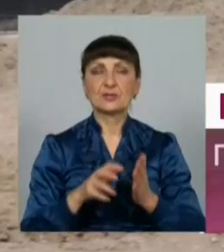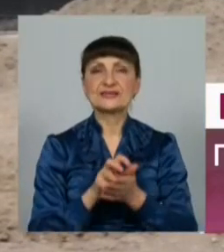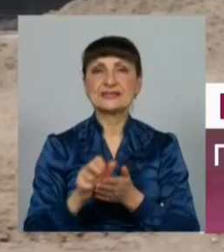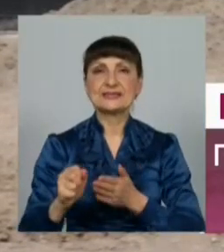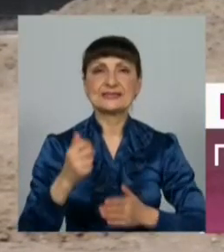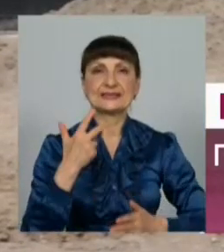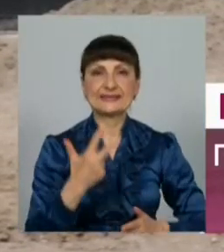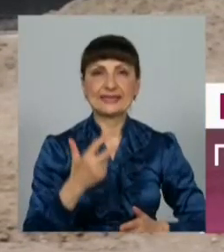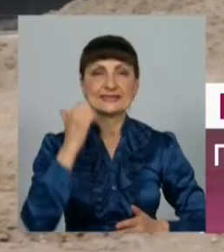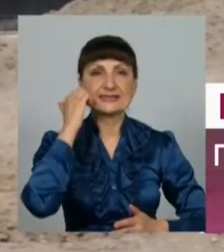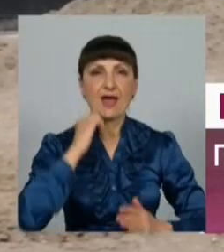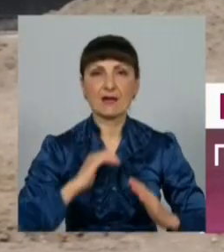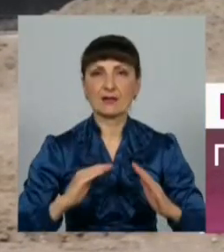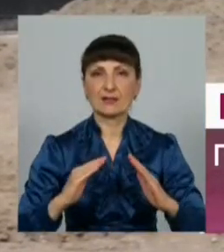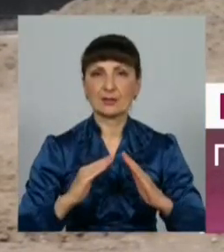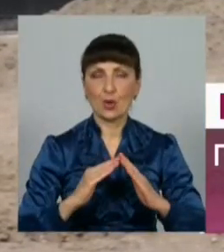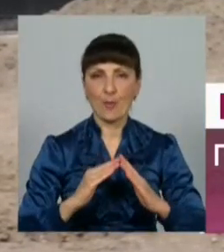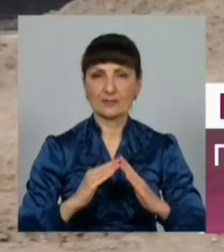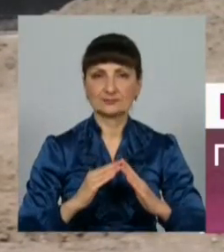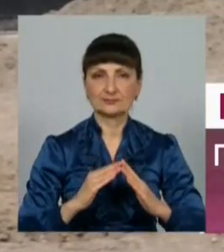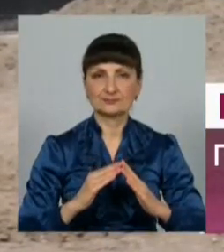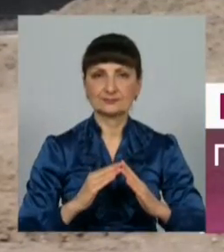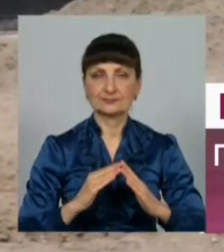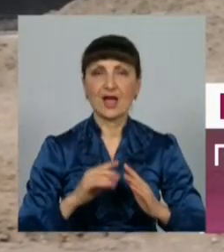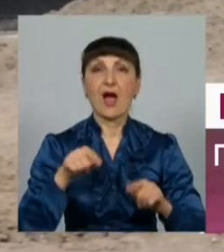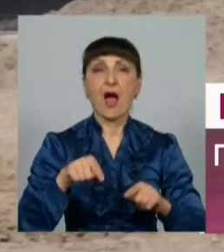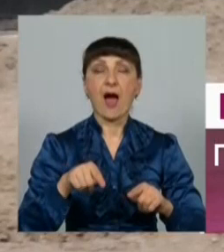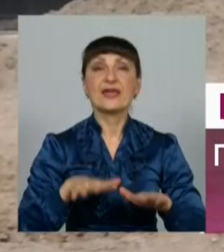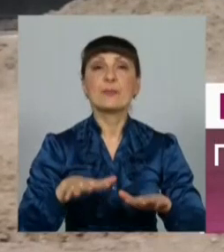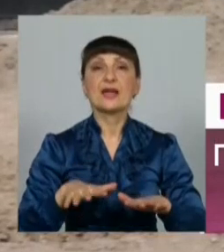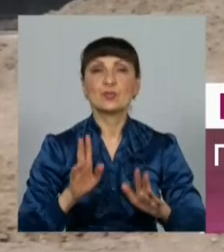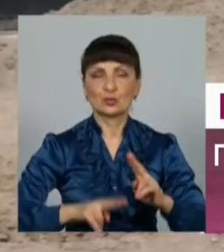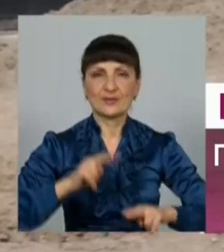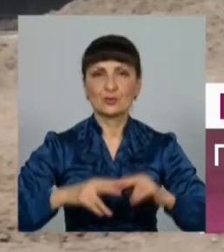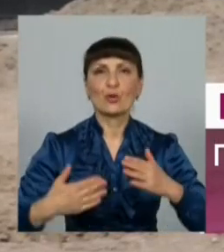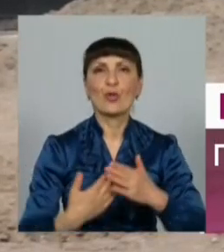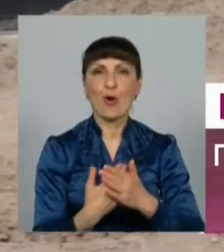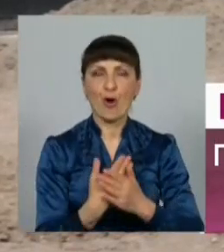3 ветхих здания. На их месте будет построено